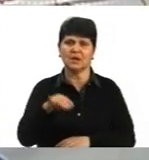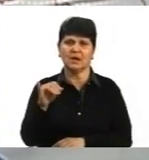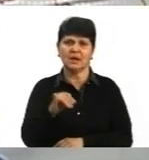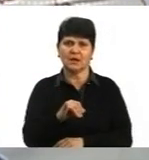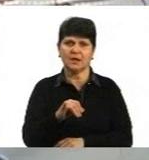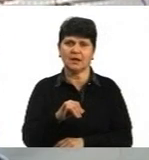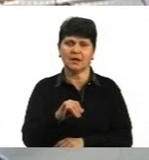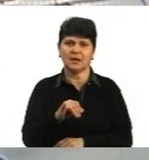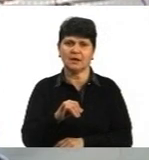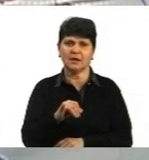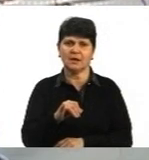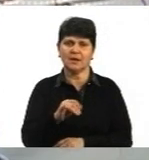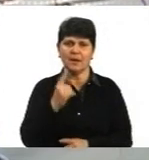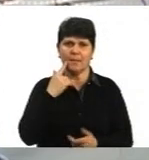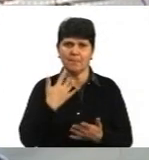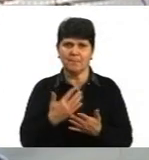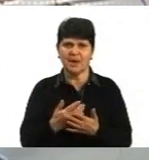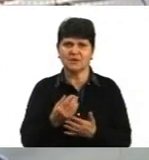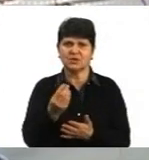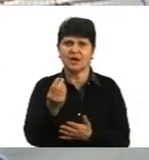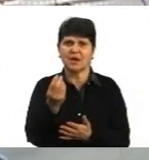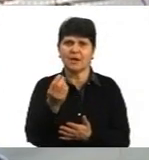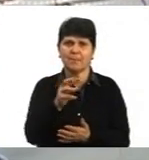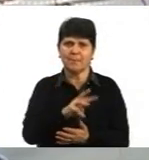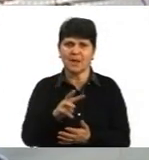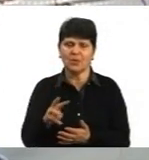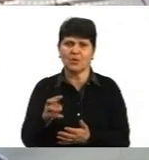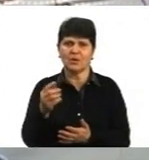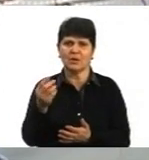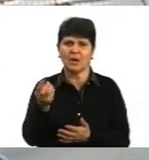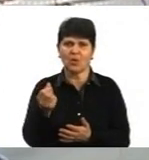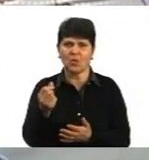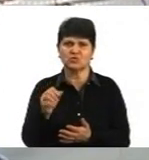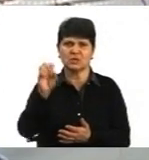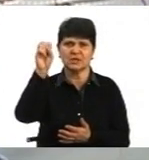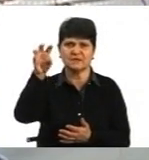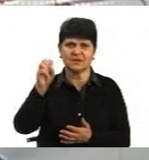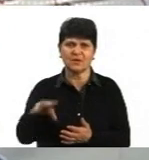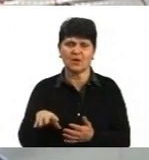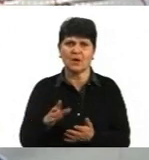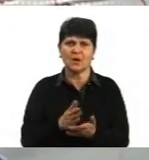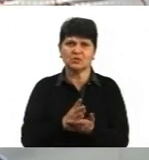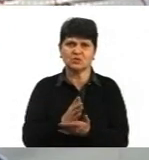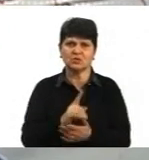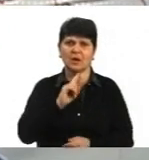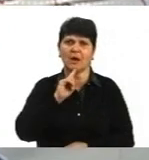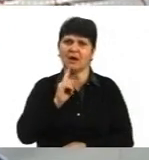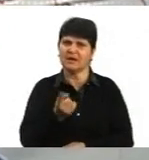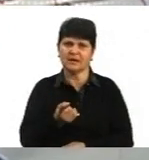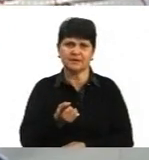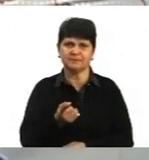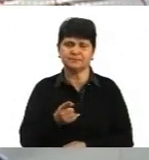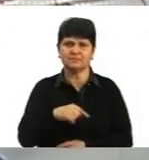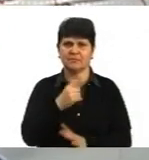вкладати майже мільйонні кошти в облаштування світлофорних об'єктів, які прослужать рік, принаймні